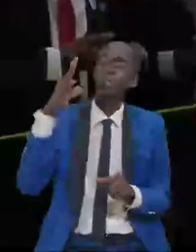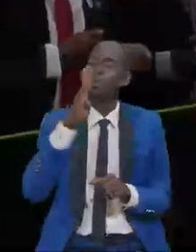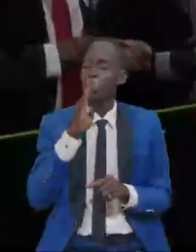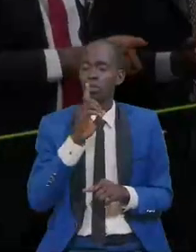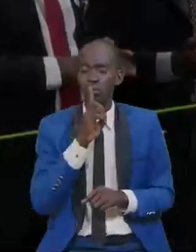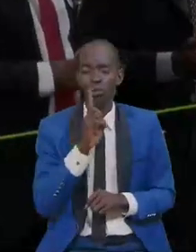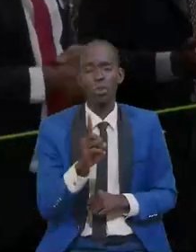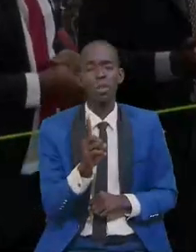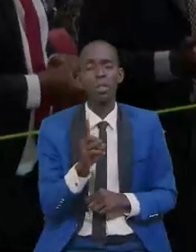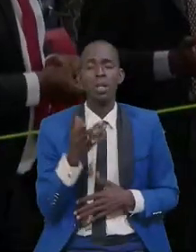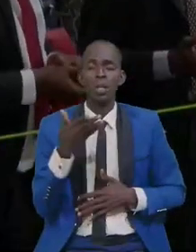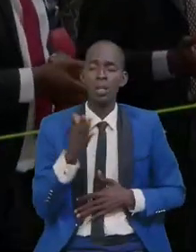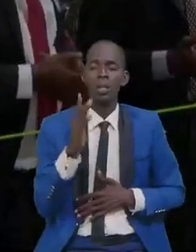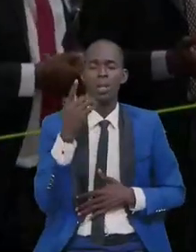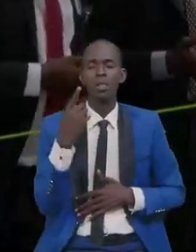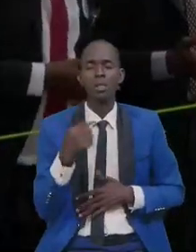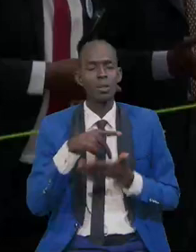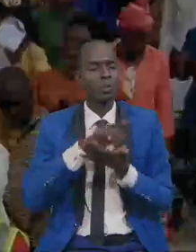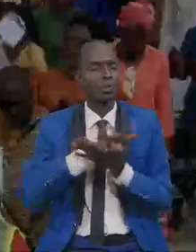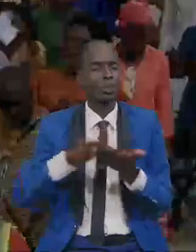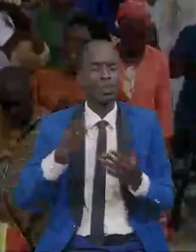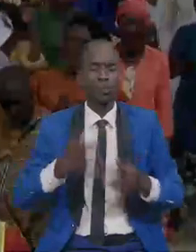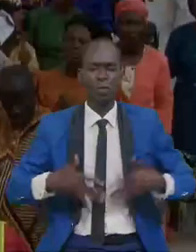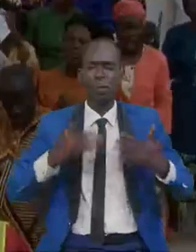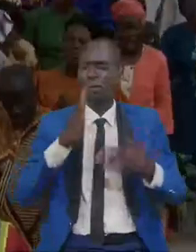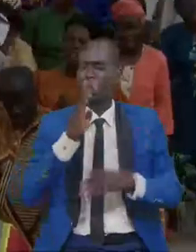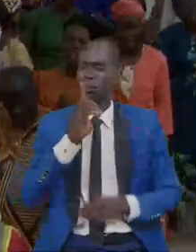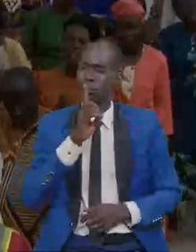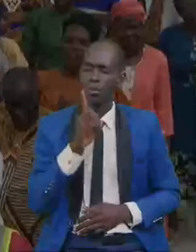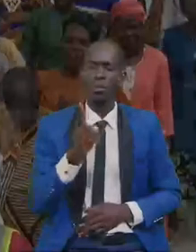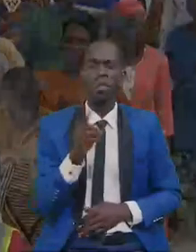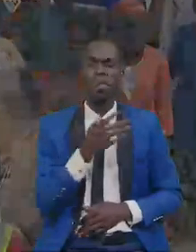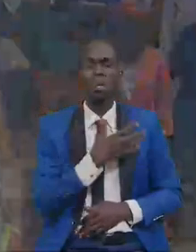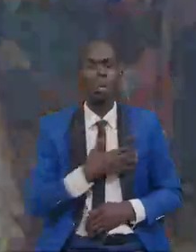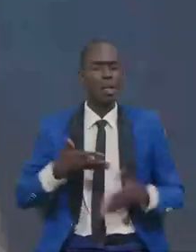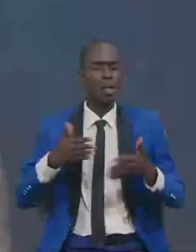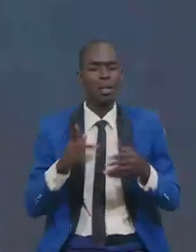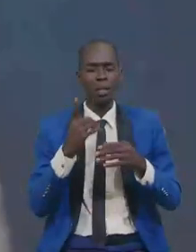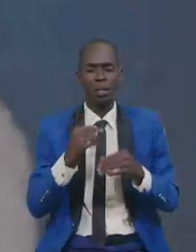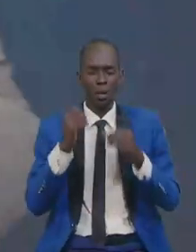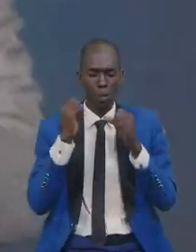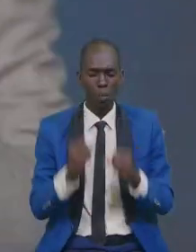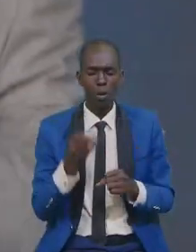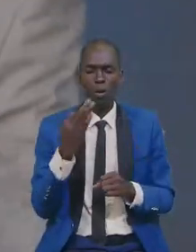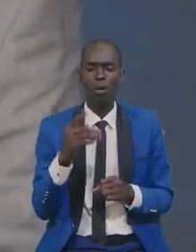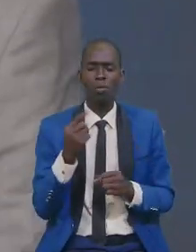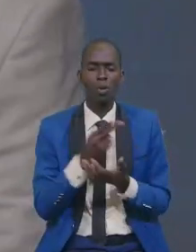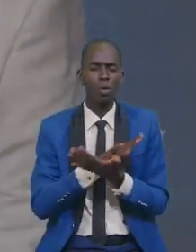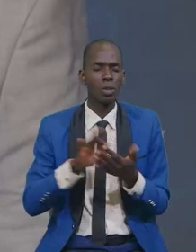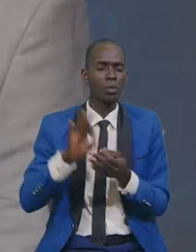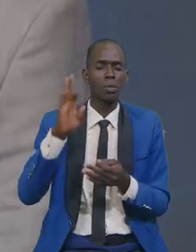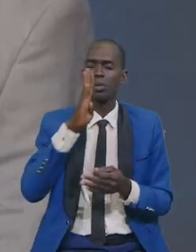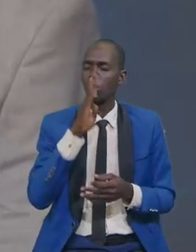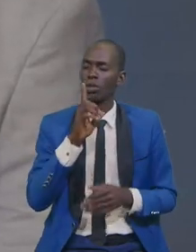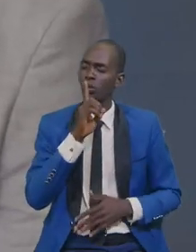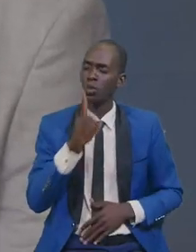soit réelle. Que la pureté de vie soit réelle. Et que la puissance du